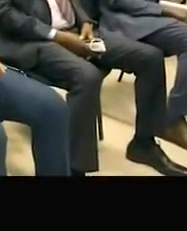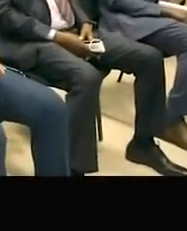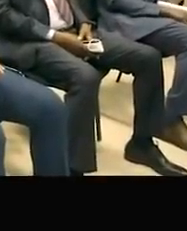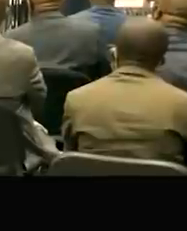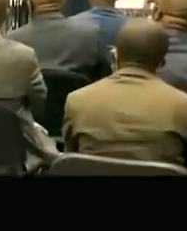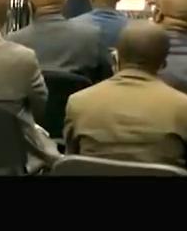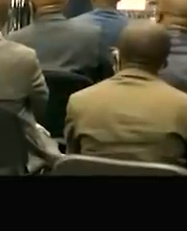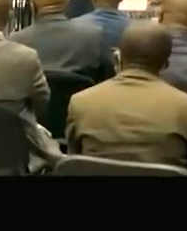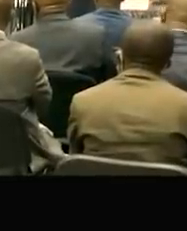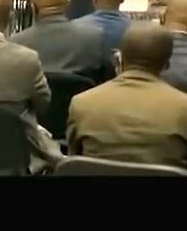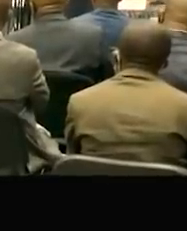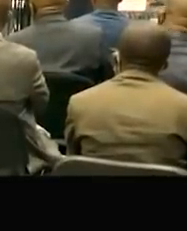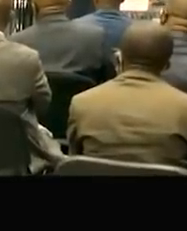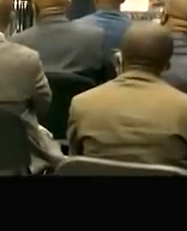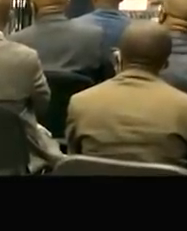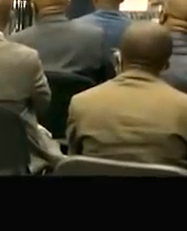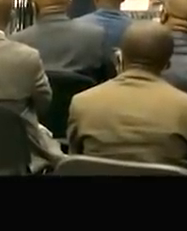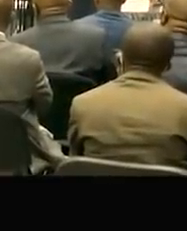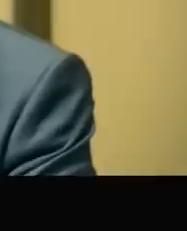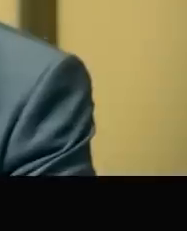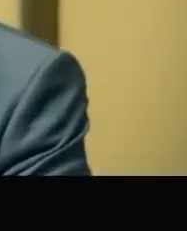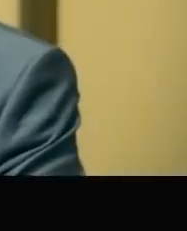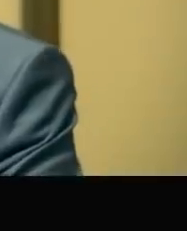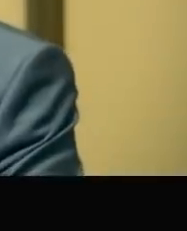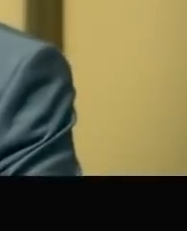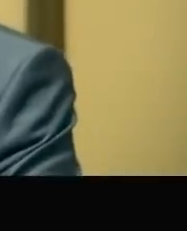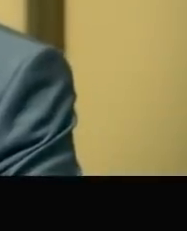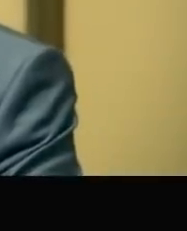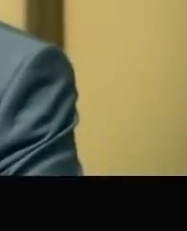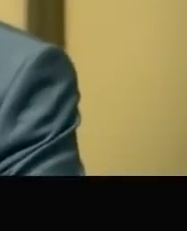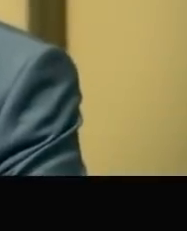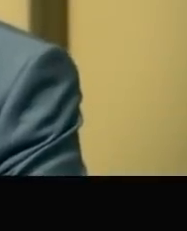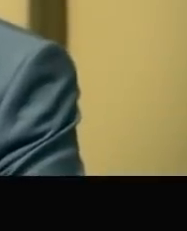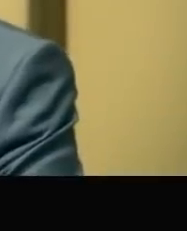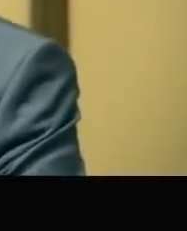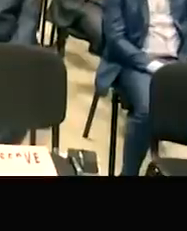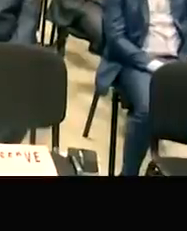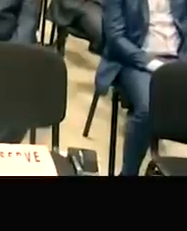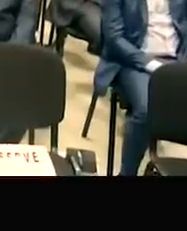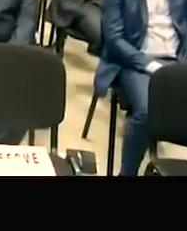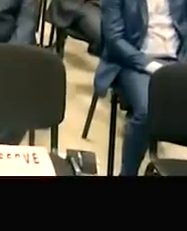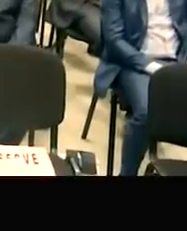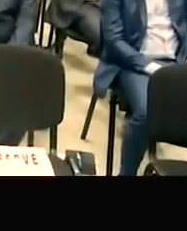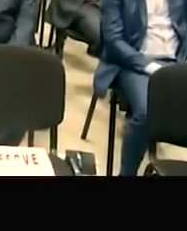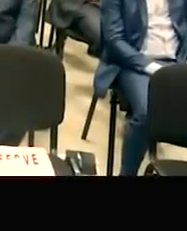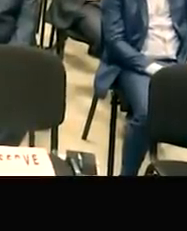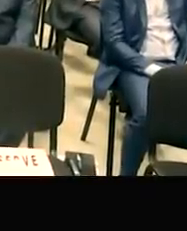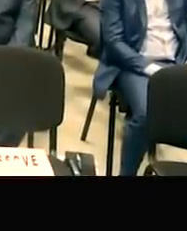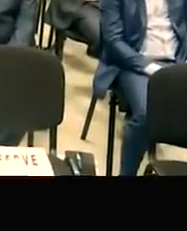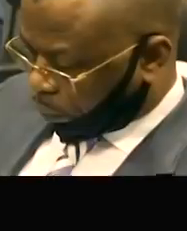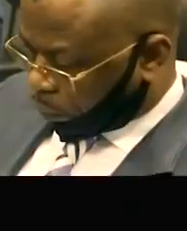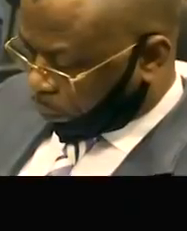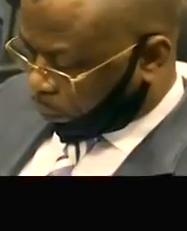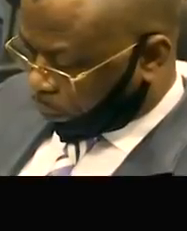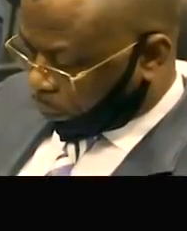médiations CENACOM, dans un partenariat conclu avec l'ICR Facility, l'Union européenne, la Commission nationale OADA-RDC,